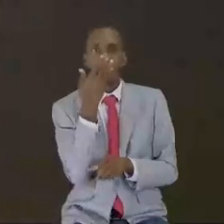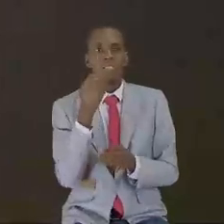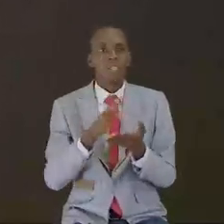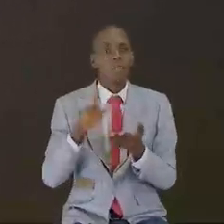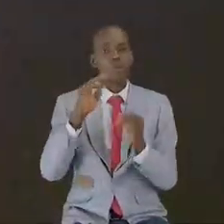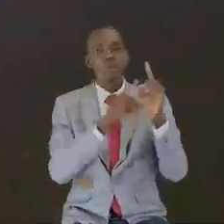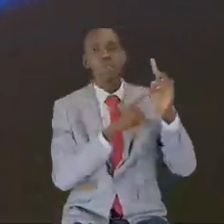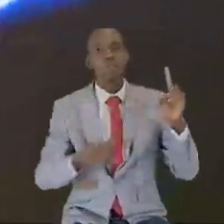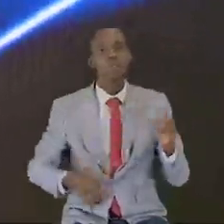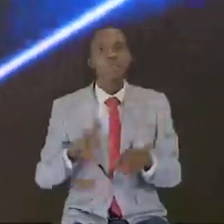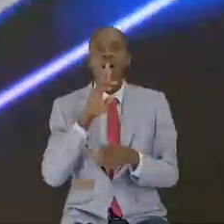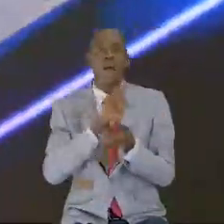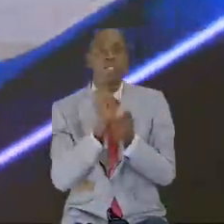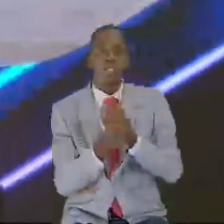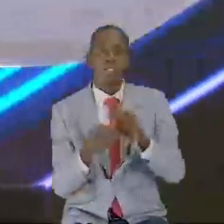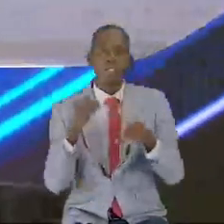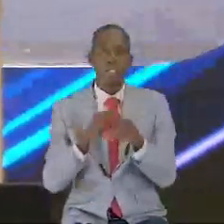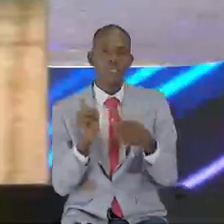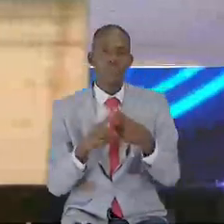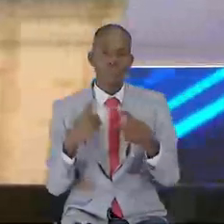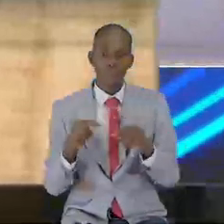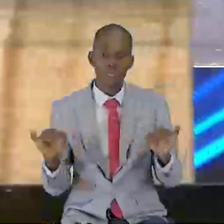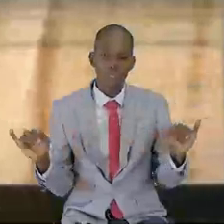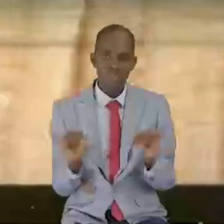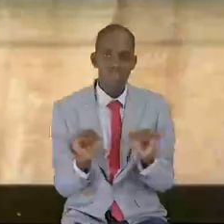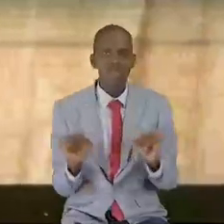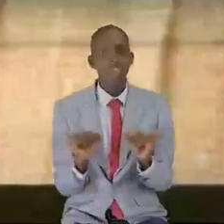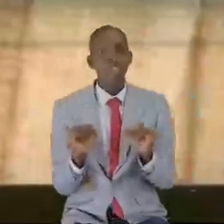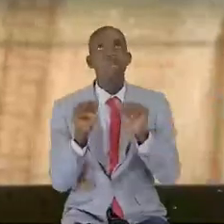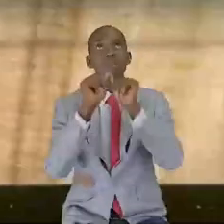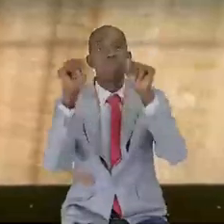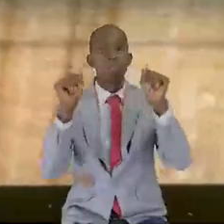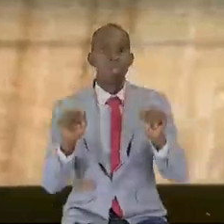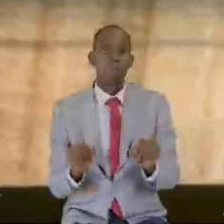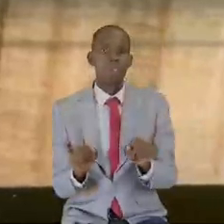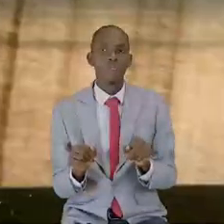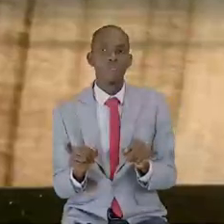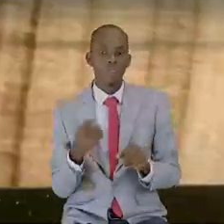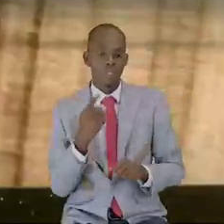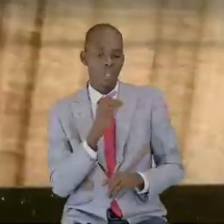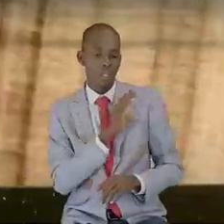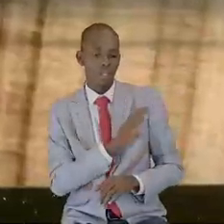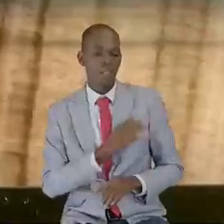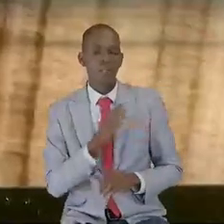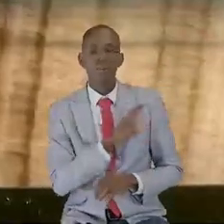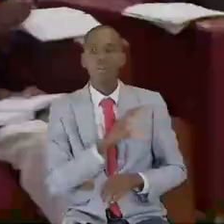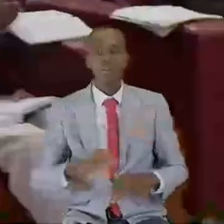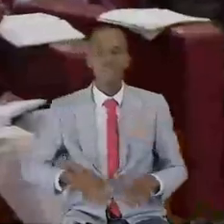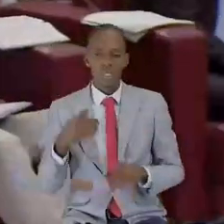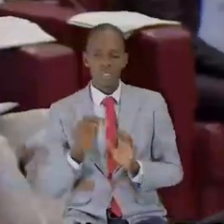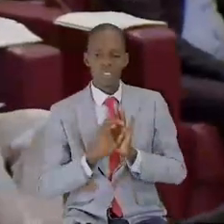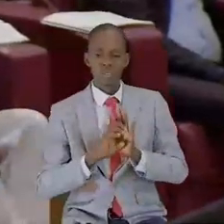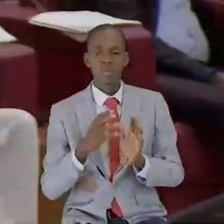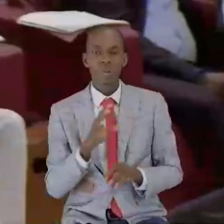sommes transformés en la même image. Le caractère de Christ, le modèle de